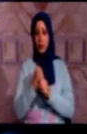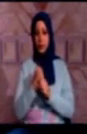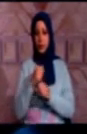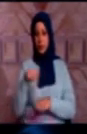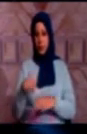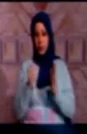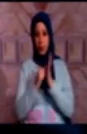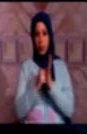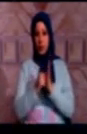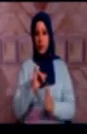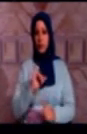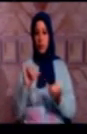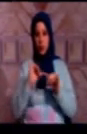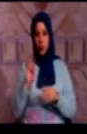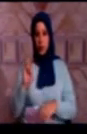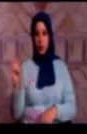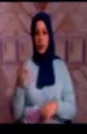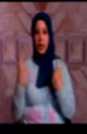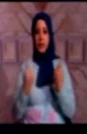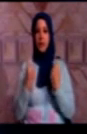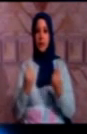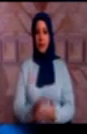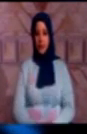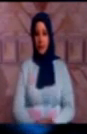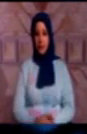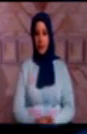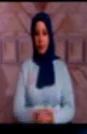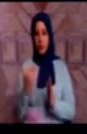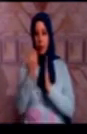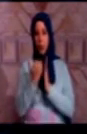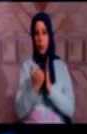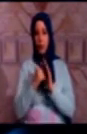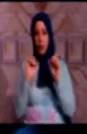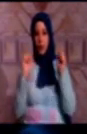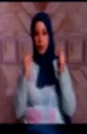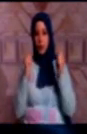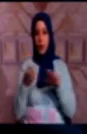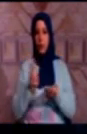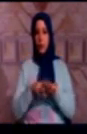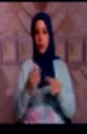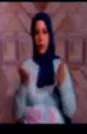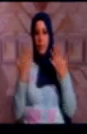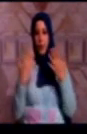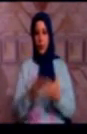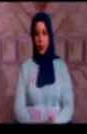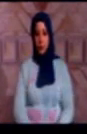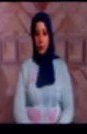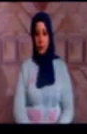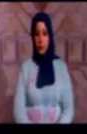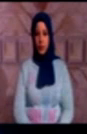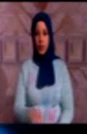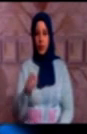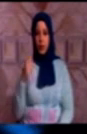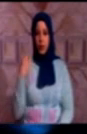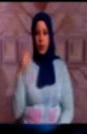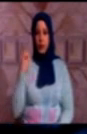يبقى حضرتك وفرت كيف او وفرت مروحه وفرت الاضاءه ولذلك له زي ما رئيس مجلس الوزراء في